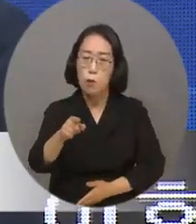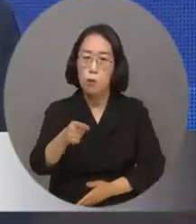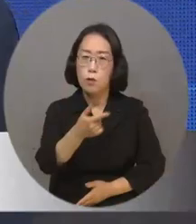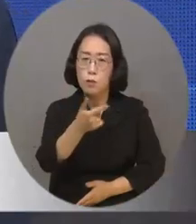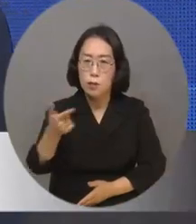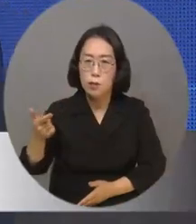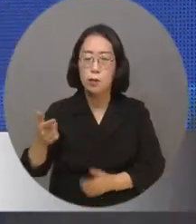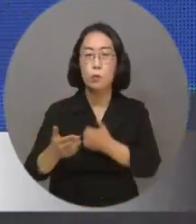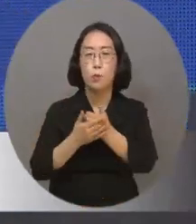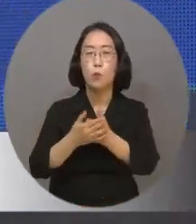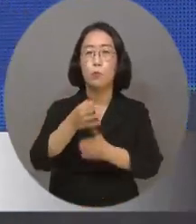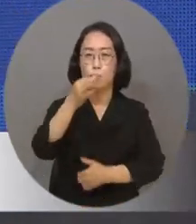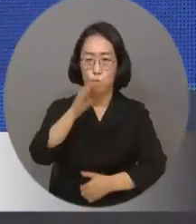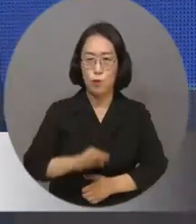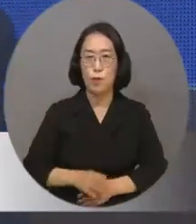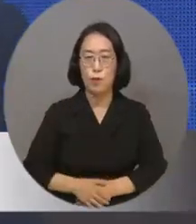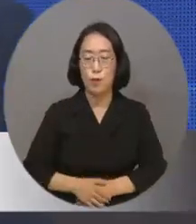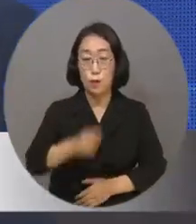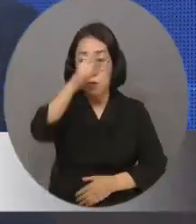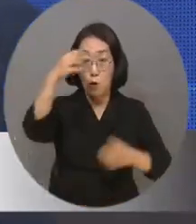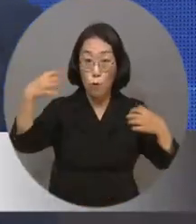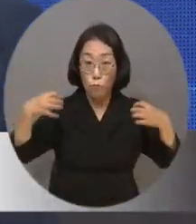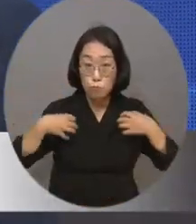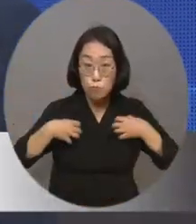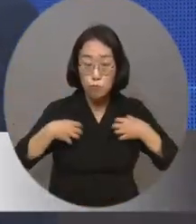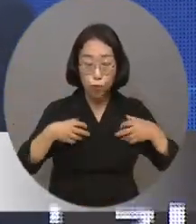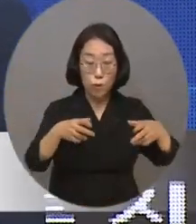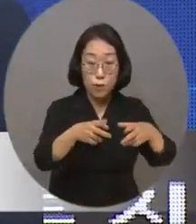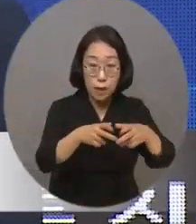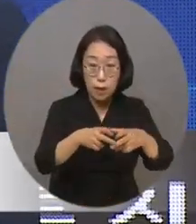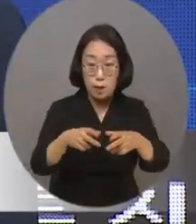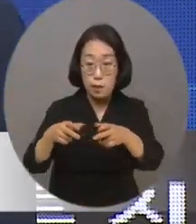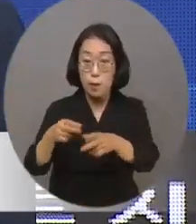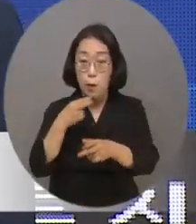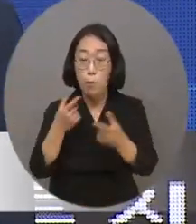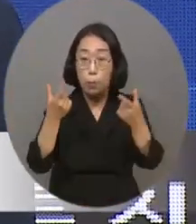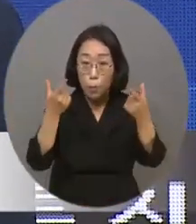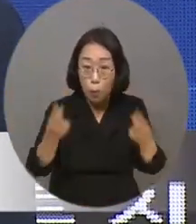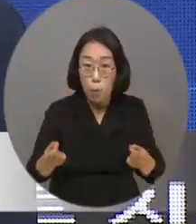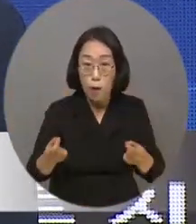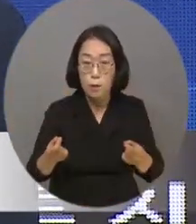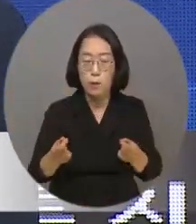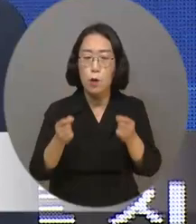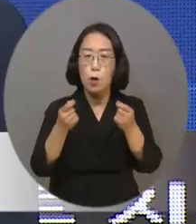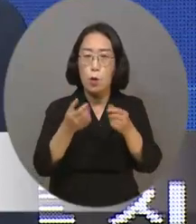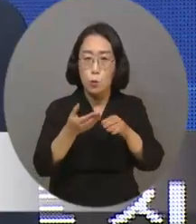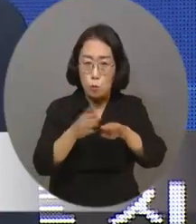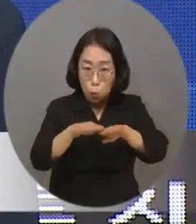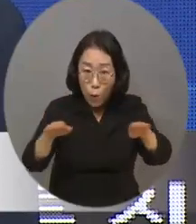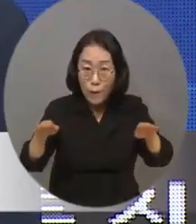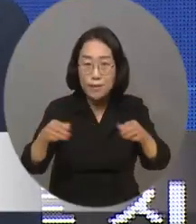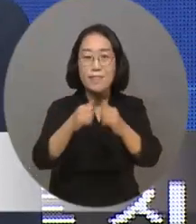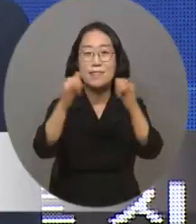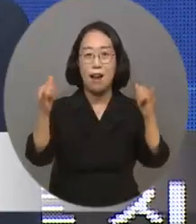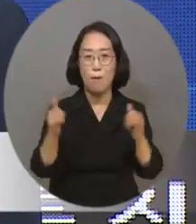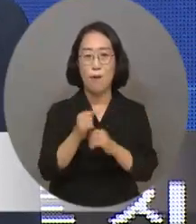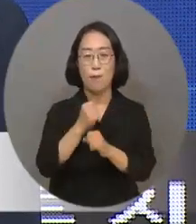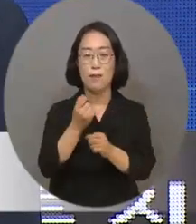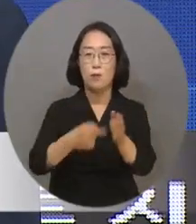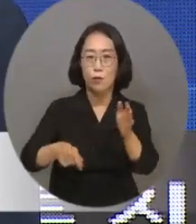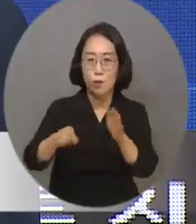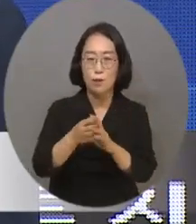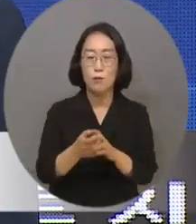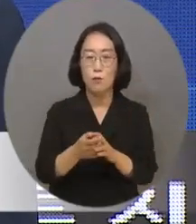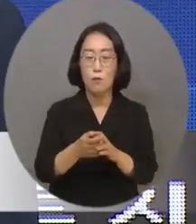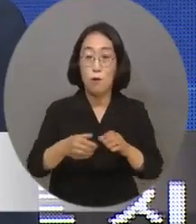했습니다. 정부는 장애인도 비장애인과 다름없이 공정한 기회를 갖는 사회를 만들기 위해 향후에도